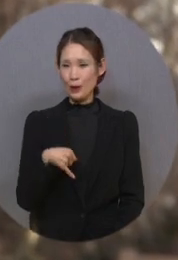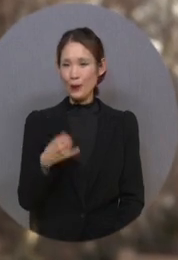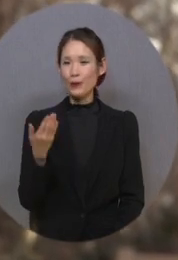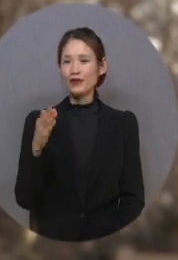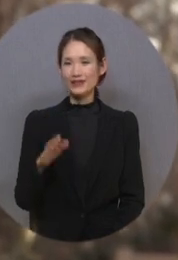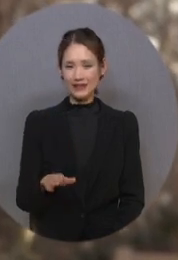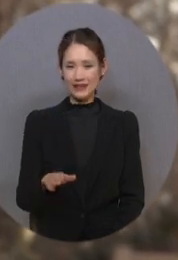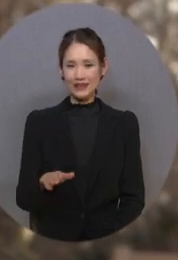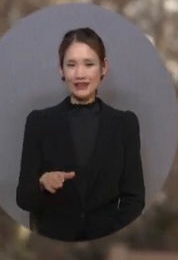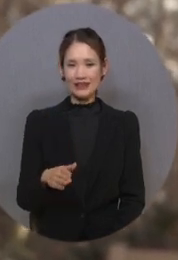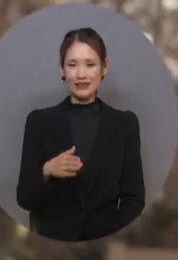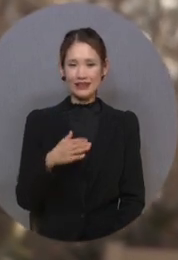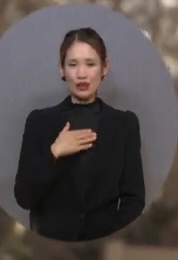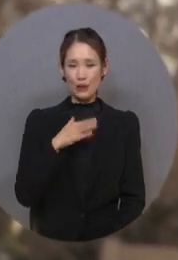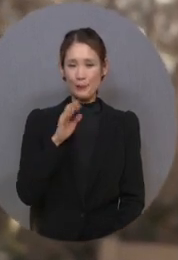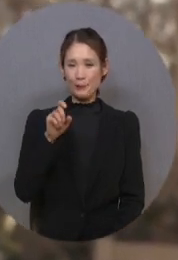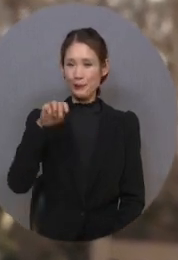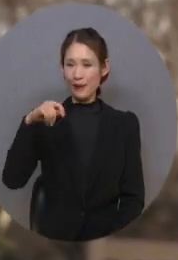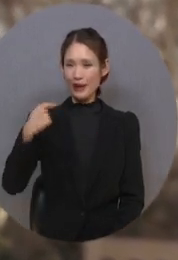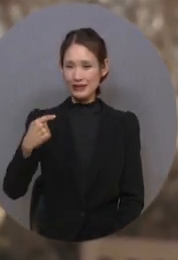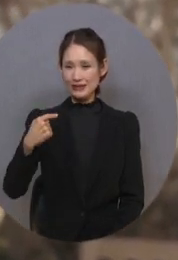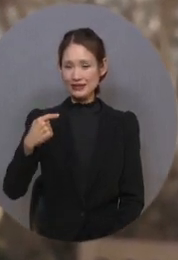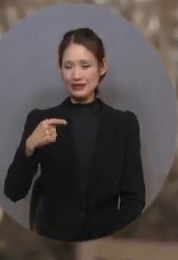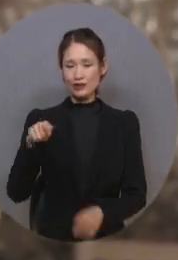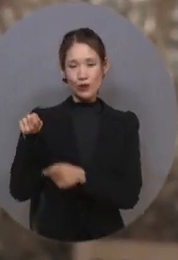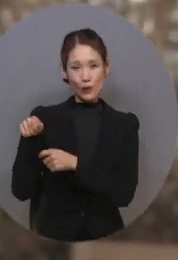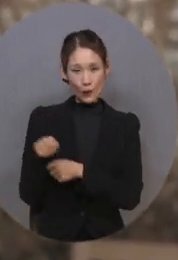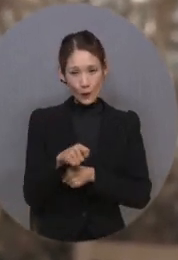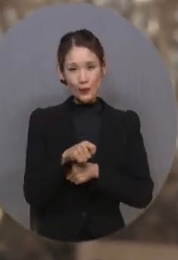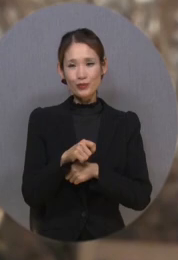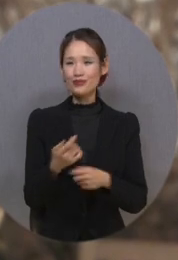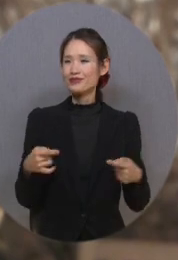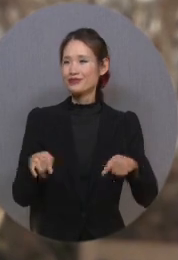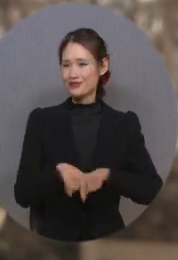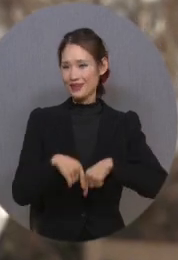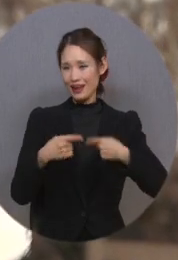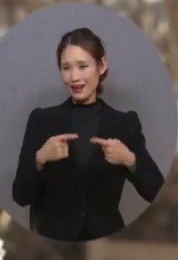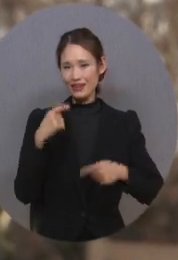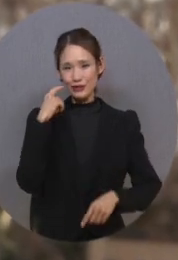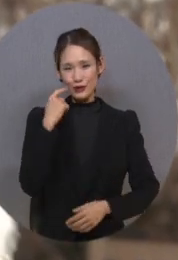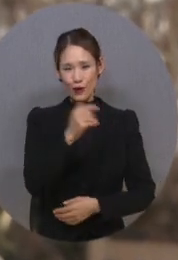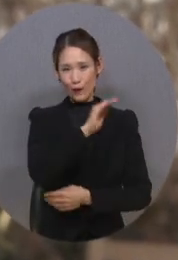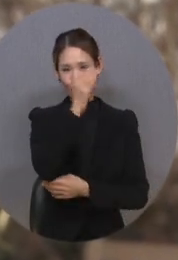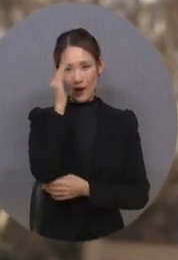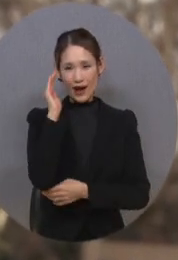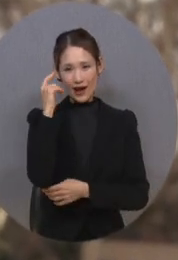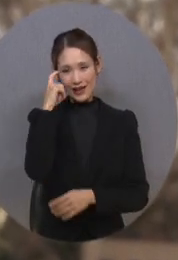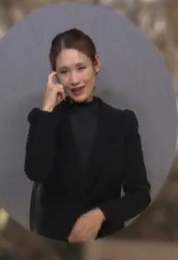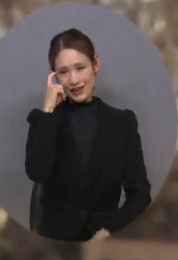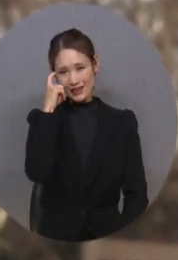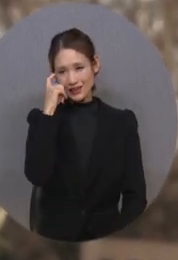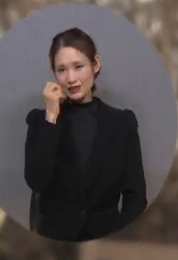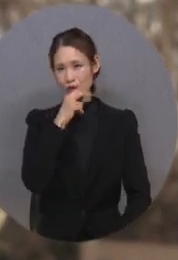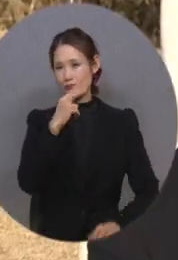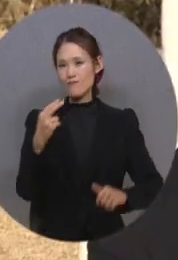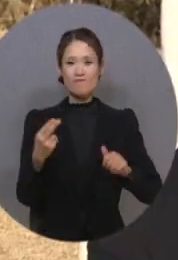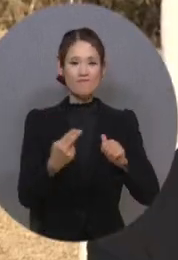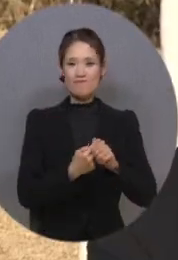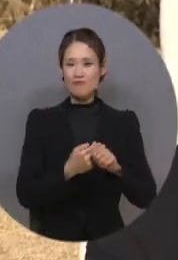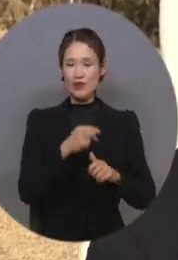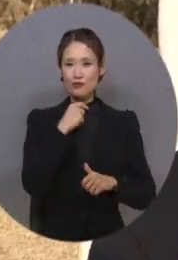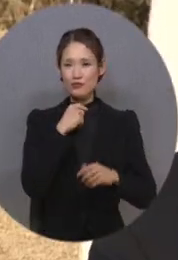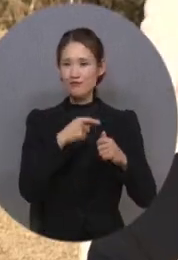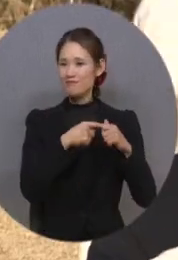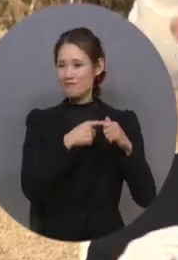오늘 이렇게 파크, 이렇게 골프를 또 즐기게 되어서 더욱더 영광이고. 다시 한번 도전하고 싶습니다. 1등을